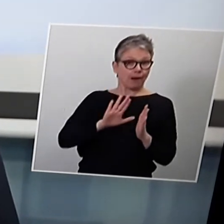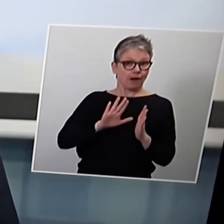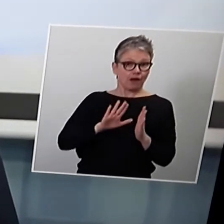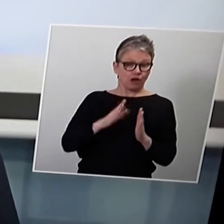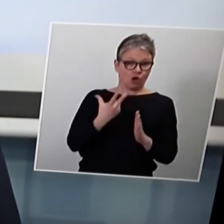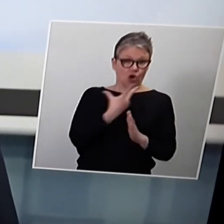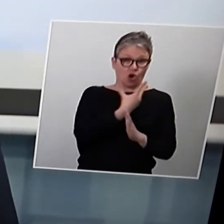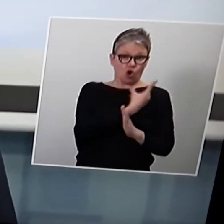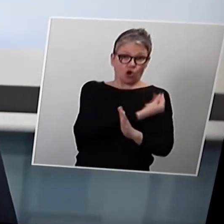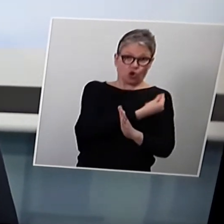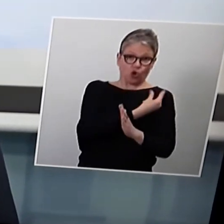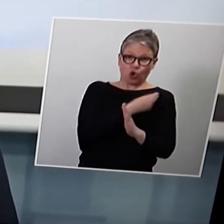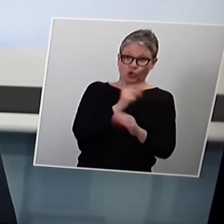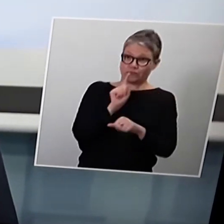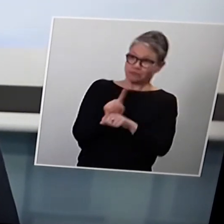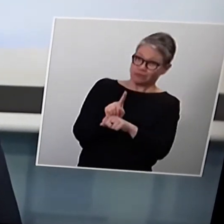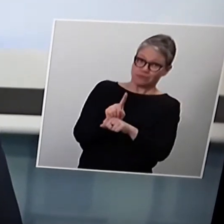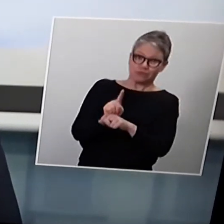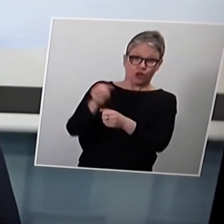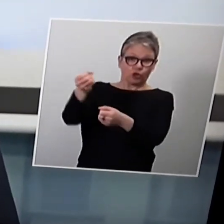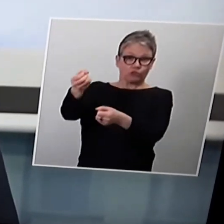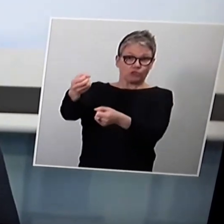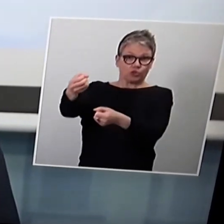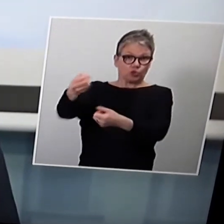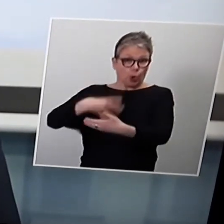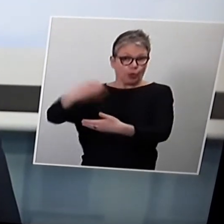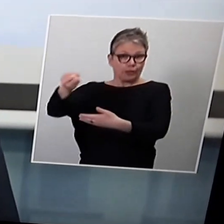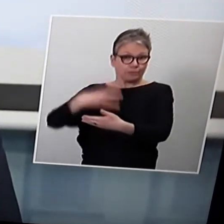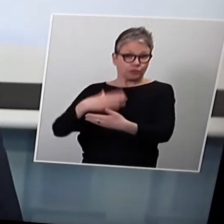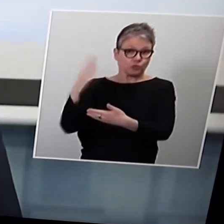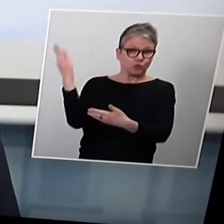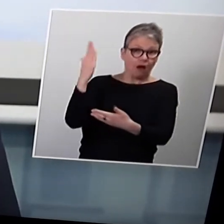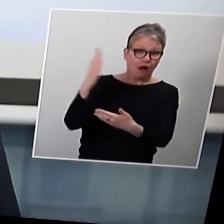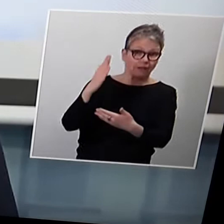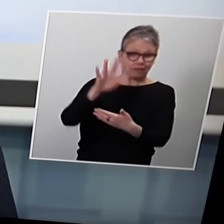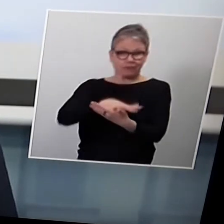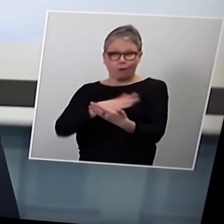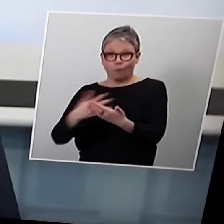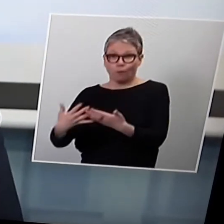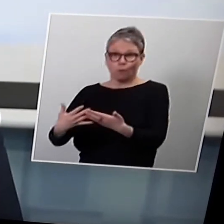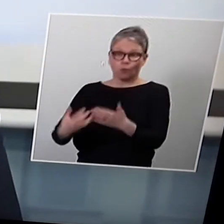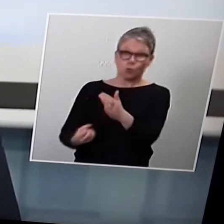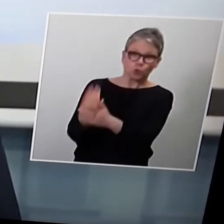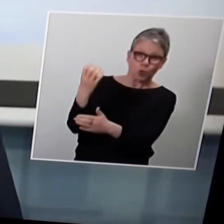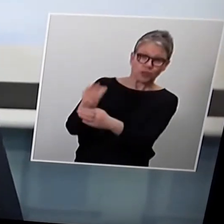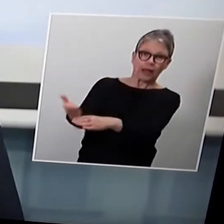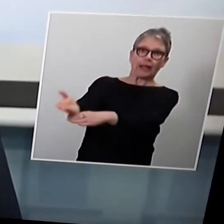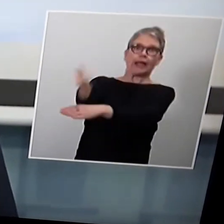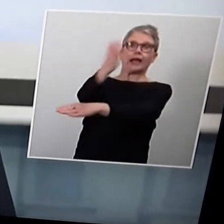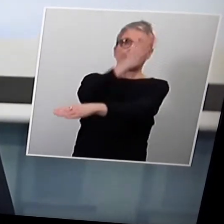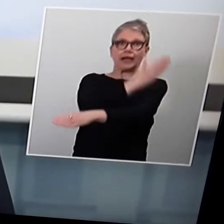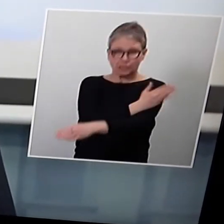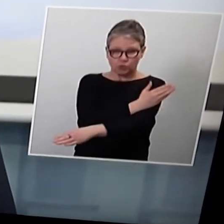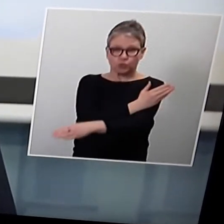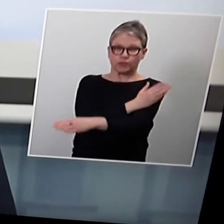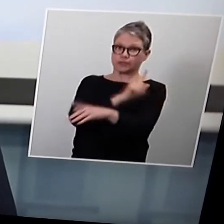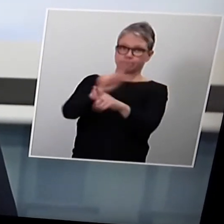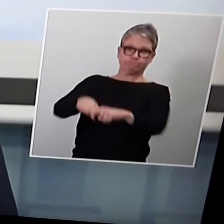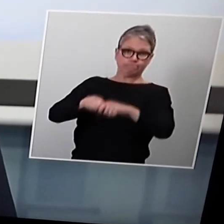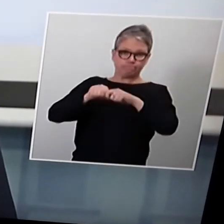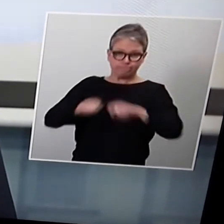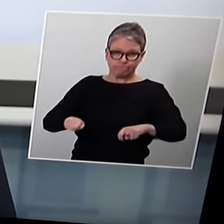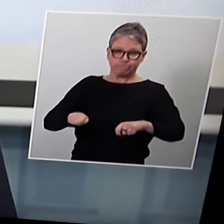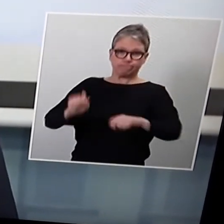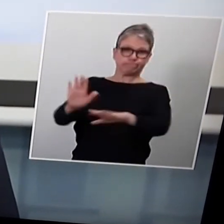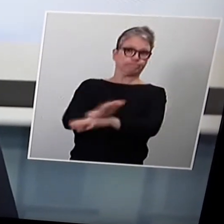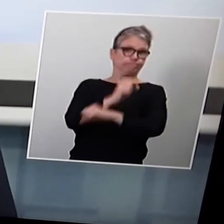rokotteiden toimitusaikataulu ja tuotantoaikataulu on hyvin pitkälle etukäteen täysin sidottu, ja sitä ei